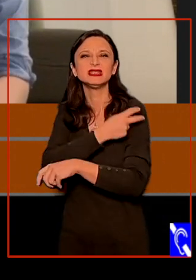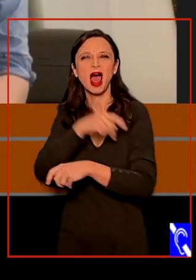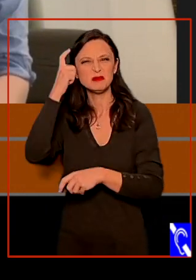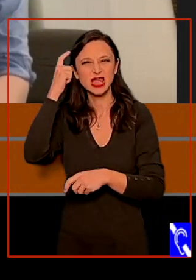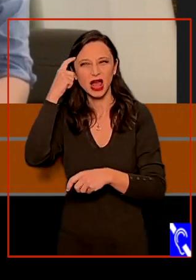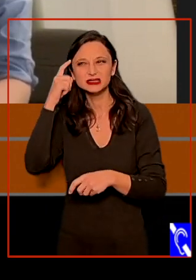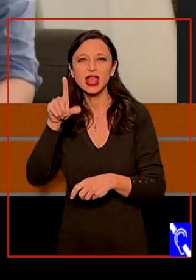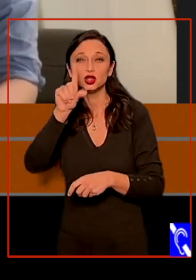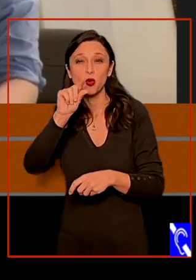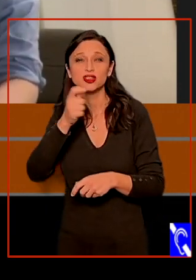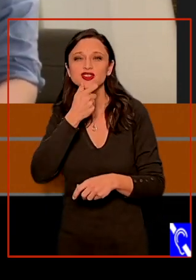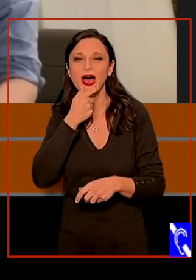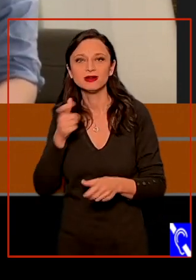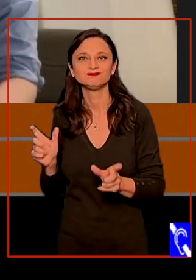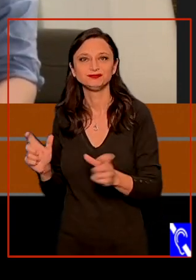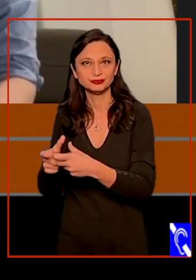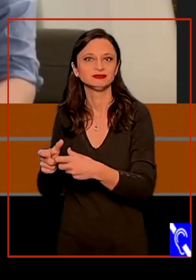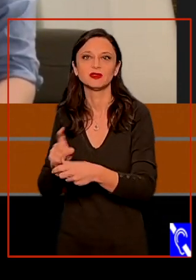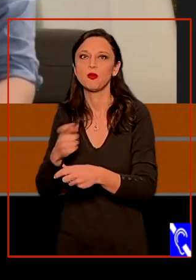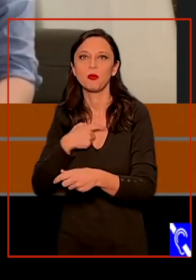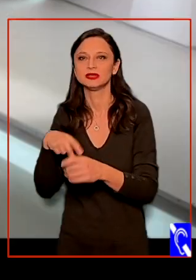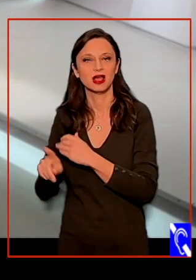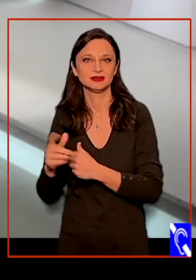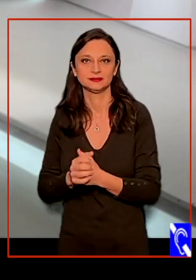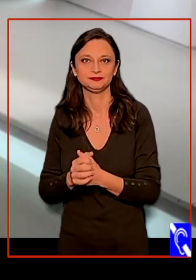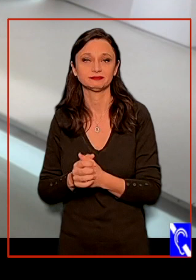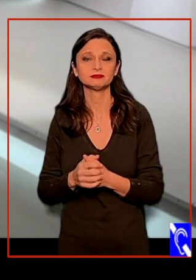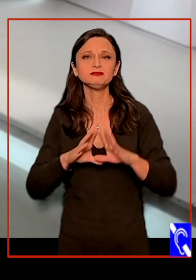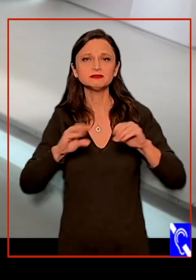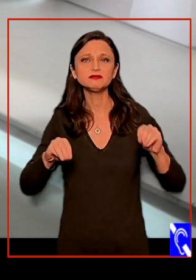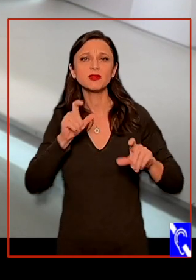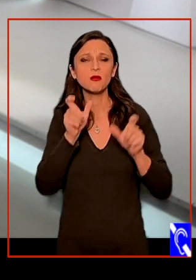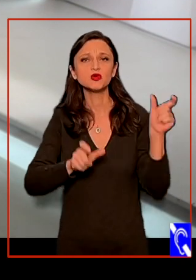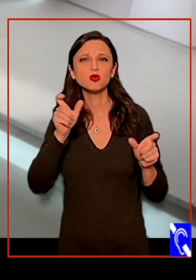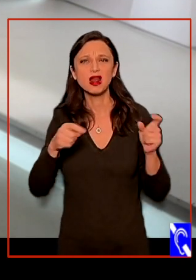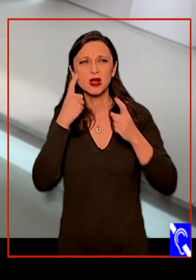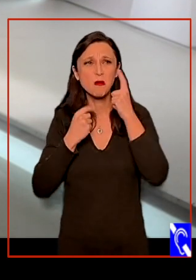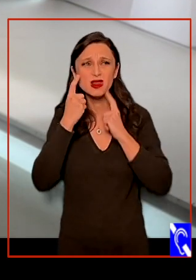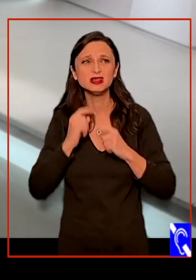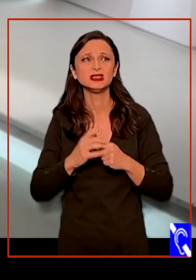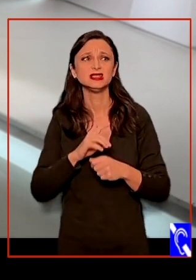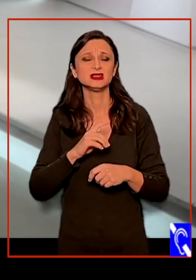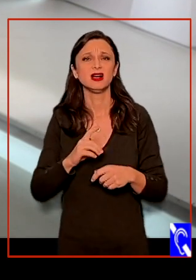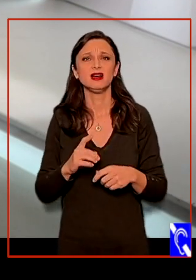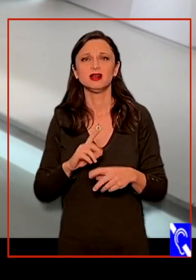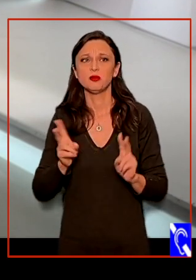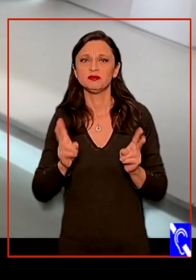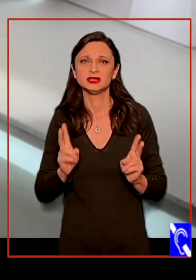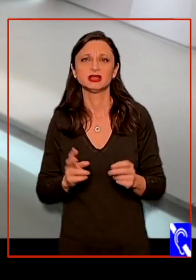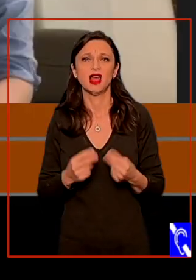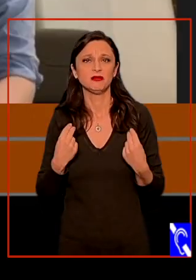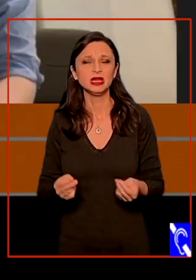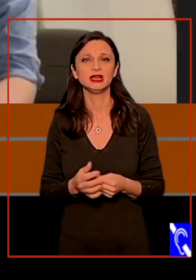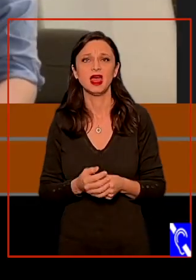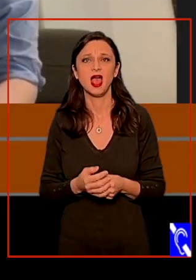psihiatrie, persoane care s-au plâns de faptul că nu primesc tratament adecvat, că nu știu cum le-au murit unii dintre